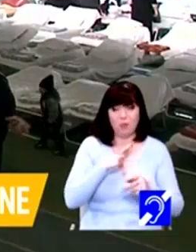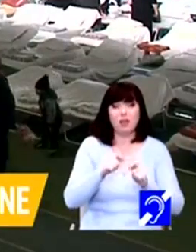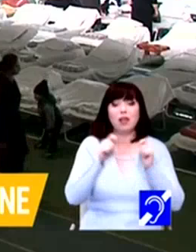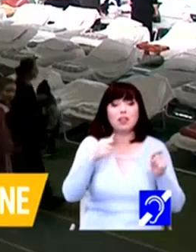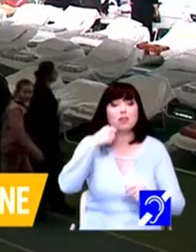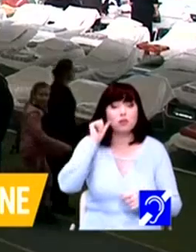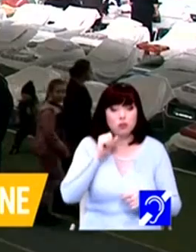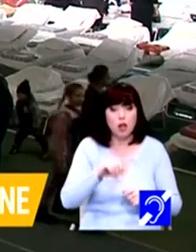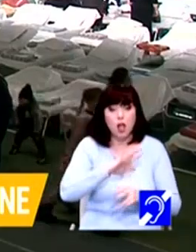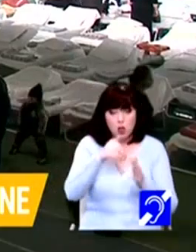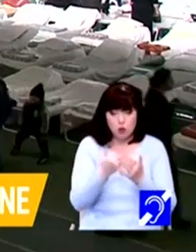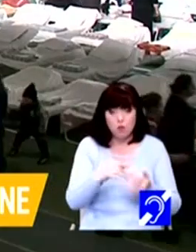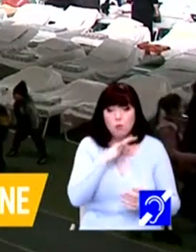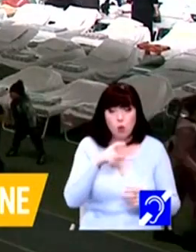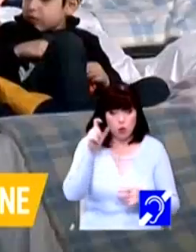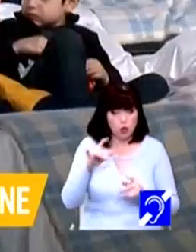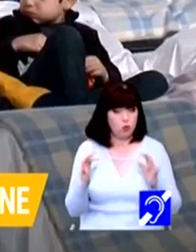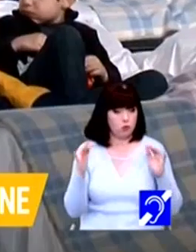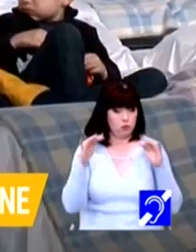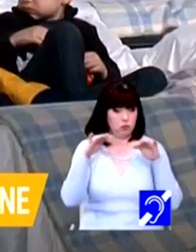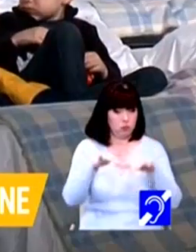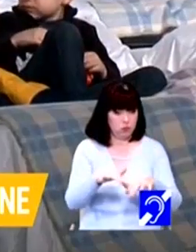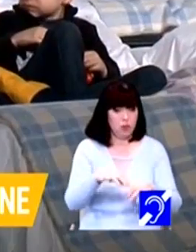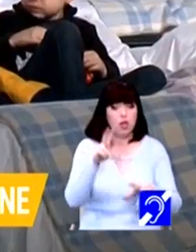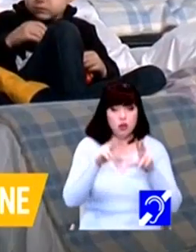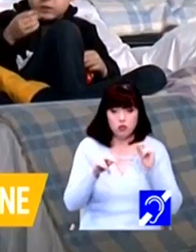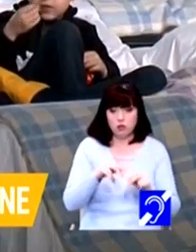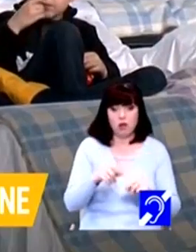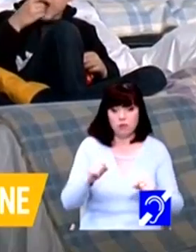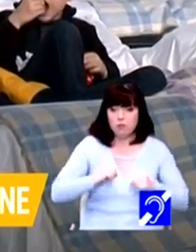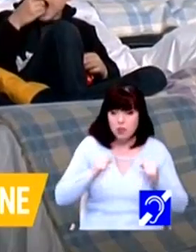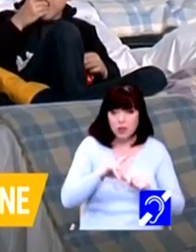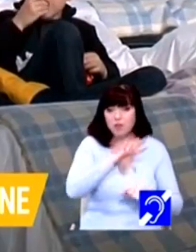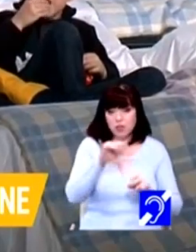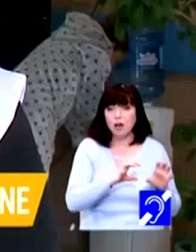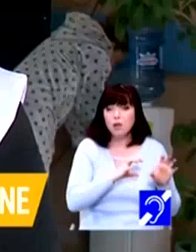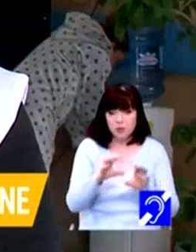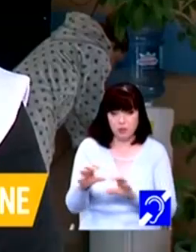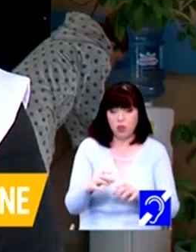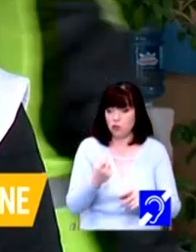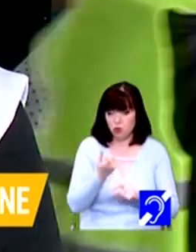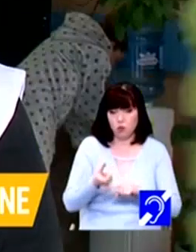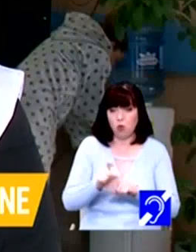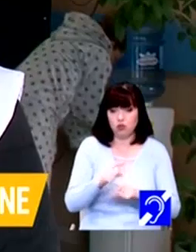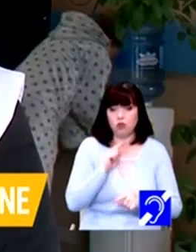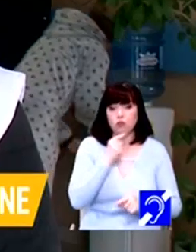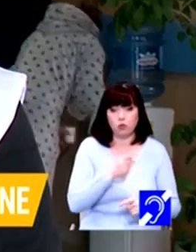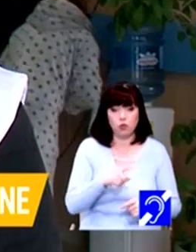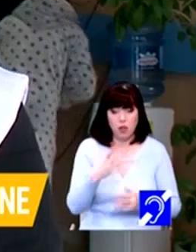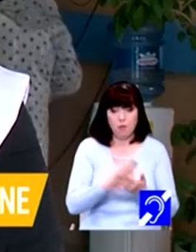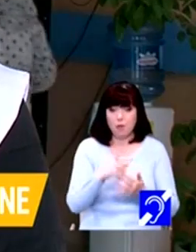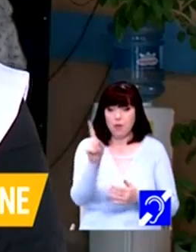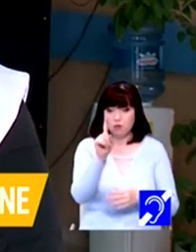azi au venit foarte multe persoane și au pus la grea încercare voluntarii dornici să îi ajute. La ora 1